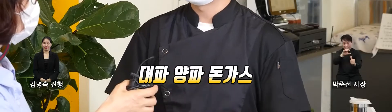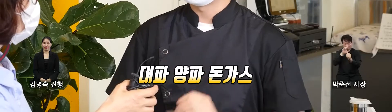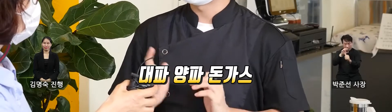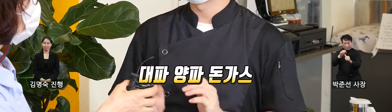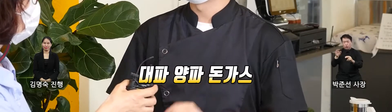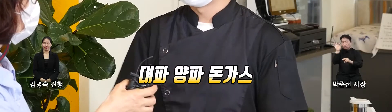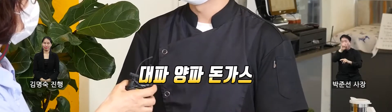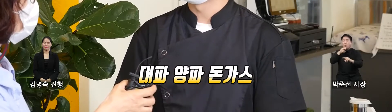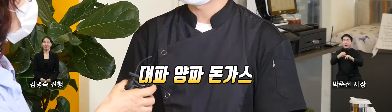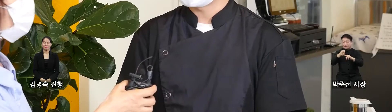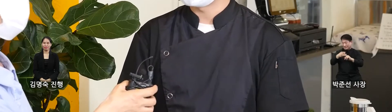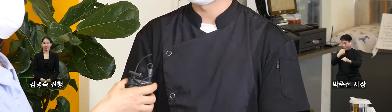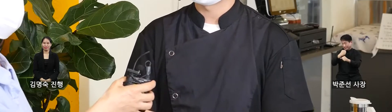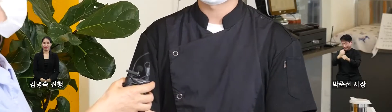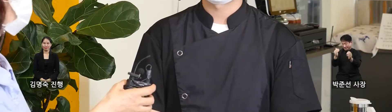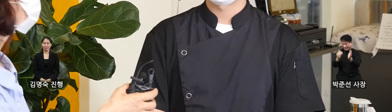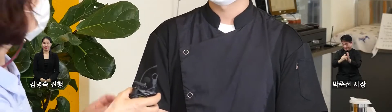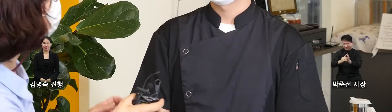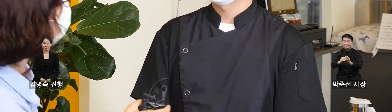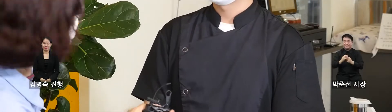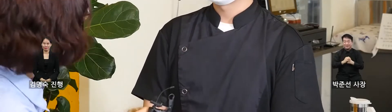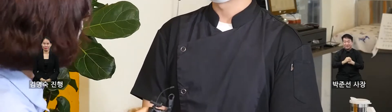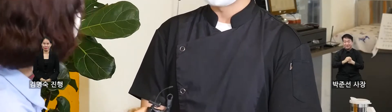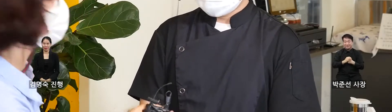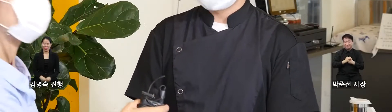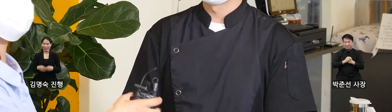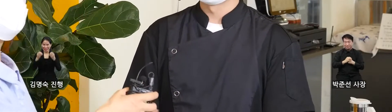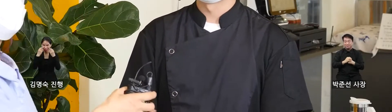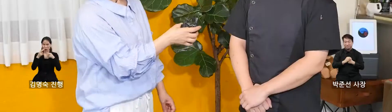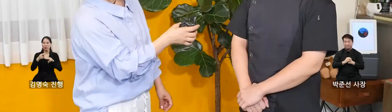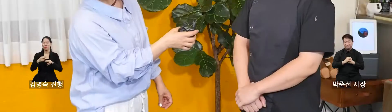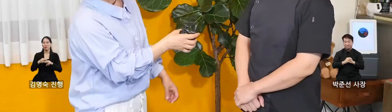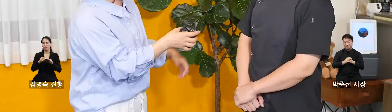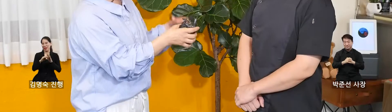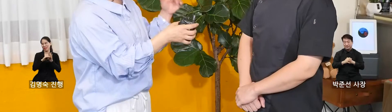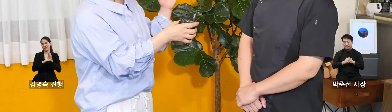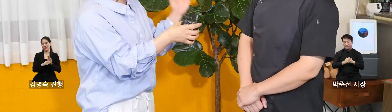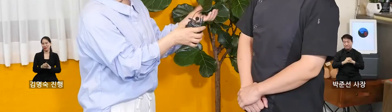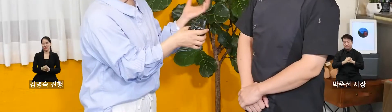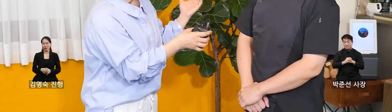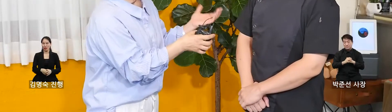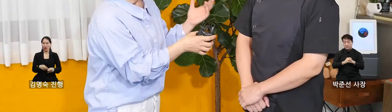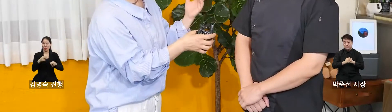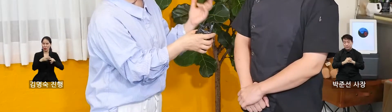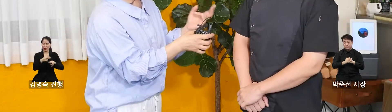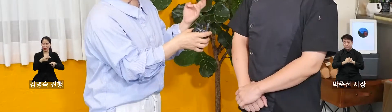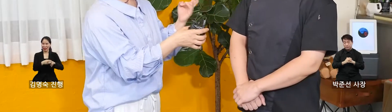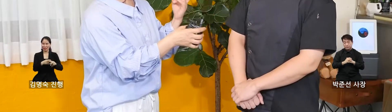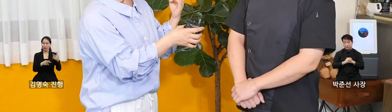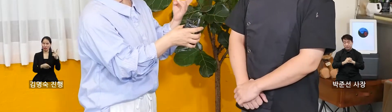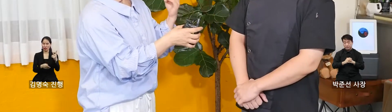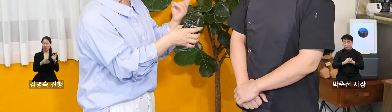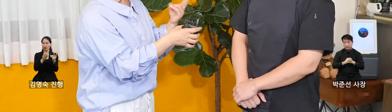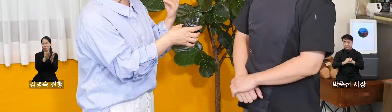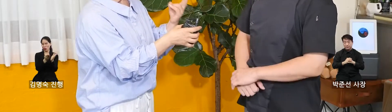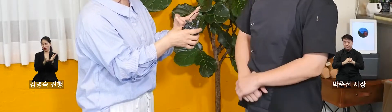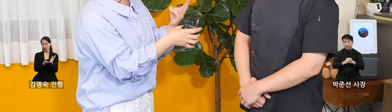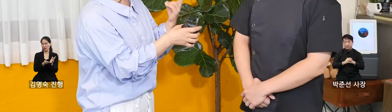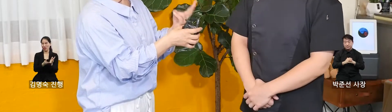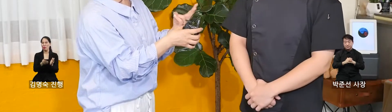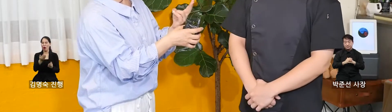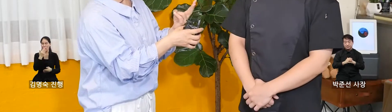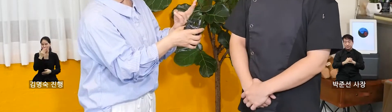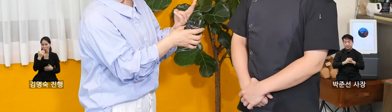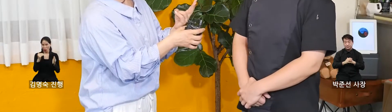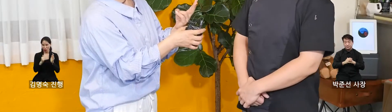제가 맛을 한번 보여드리도록 할게요. 아, 이제 그게 신메뉴라. 네. 자, 그럼 돈가스 두